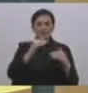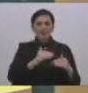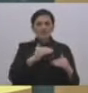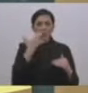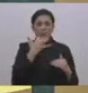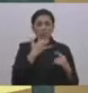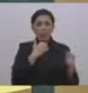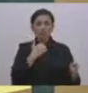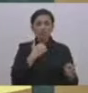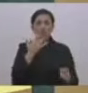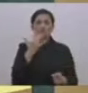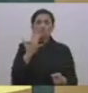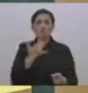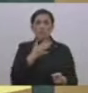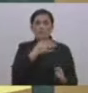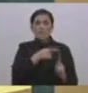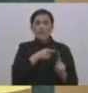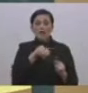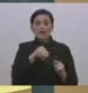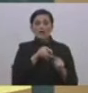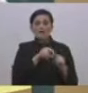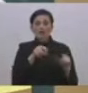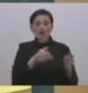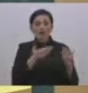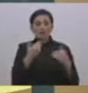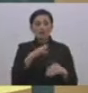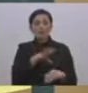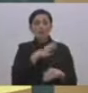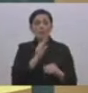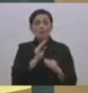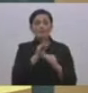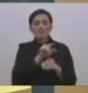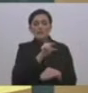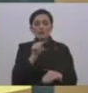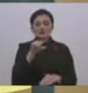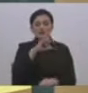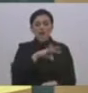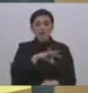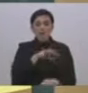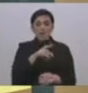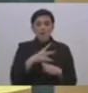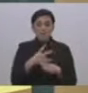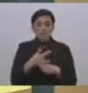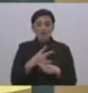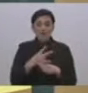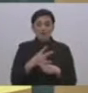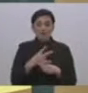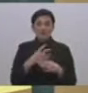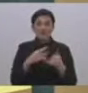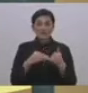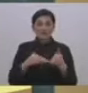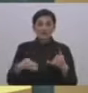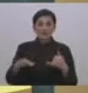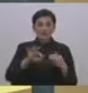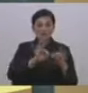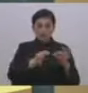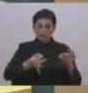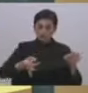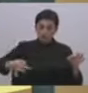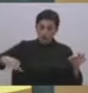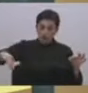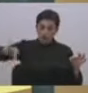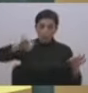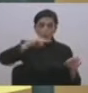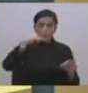დაარქვით, კომუნისტების პერიოდიდან აღებული ტერმინი მხოლოდ ყოფილის დამატებით რომ გამოიყენეთ, აი ამ მავნებლობით და ტერიტორიები რომ შემოუხაზეთ და რუსები